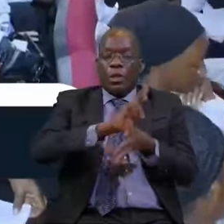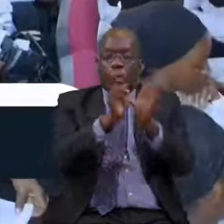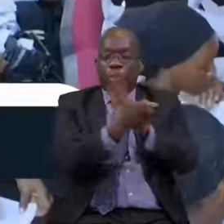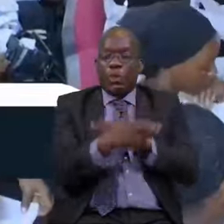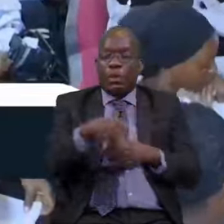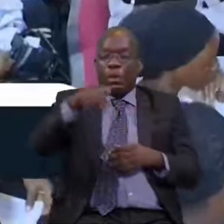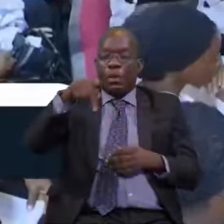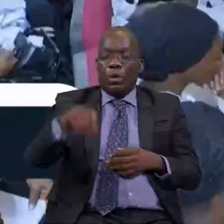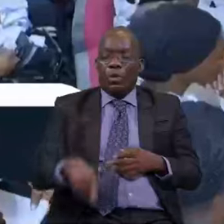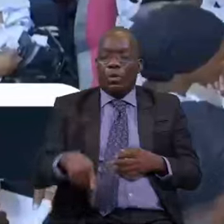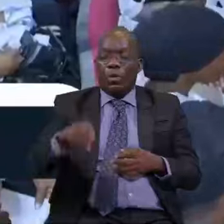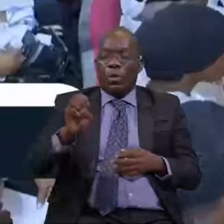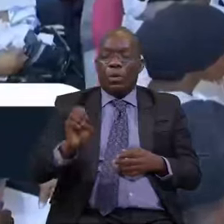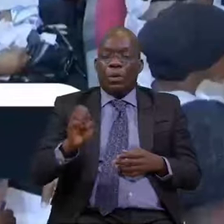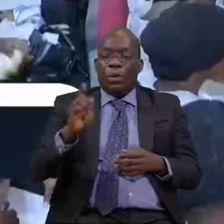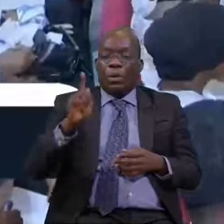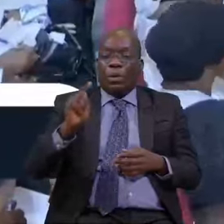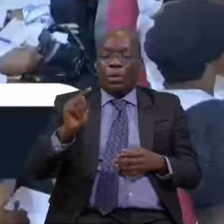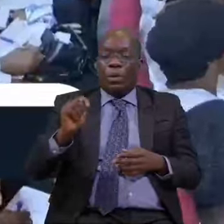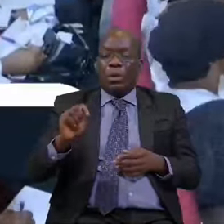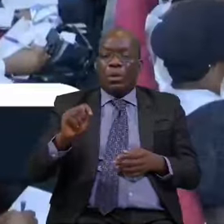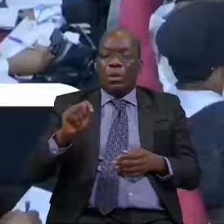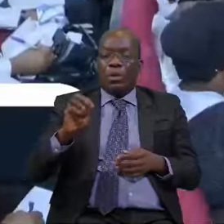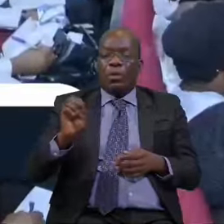voici Pierre repentant avant,